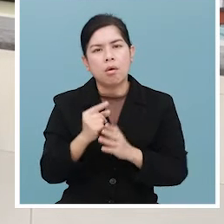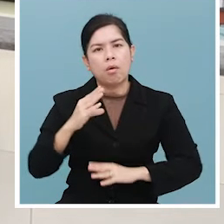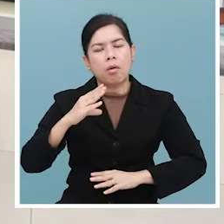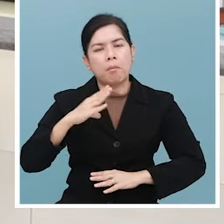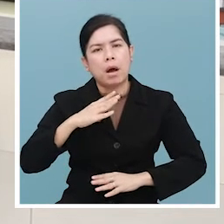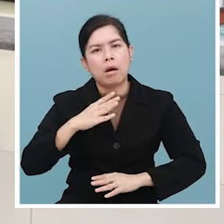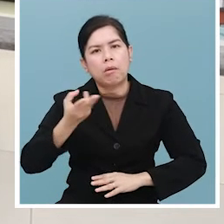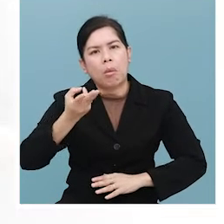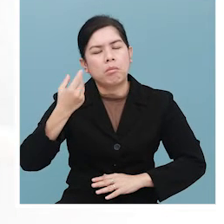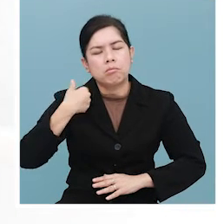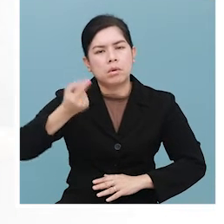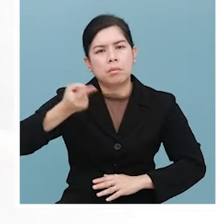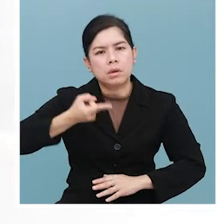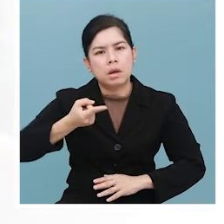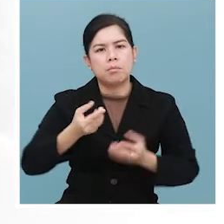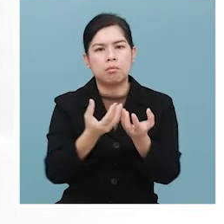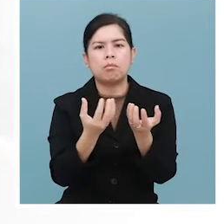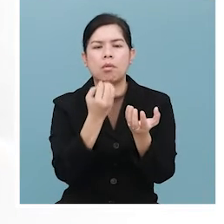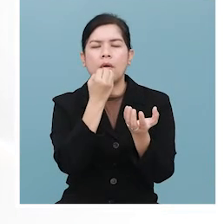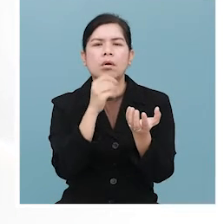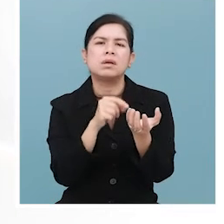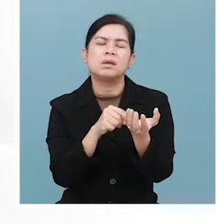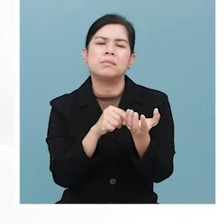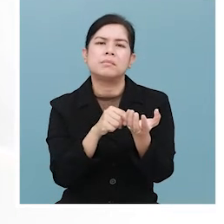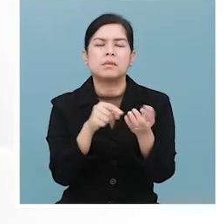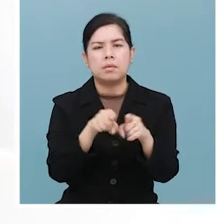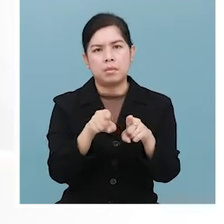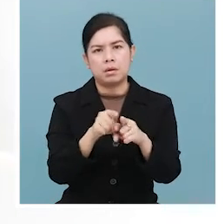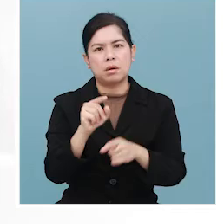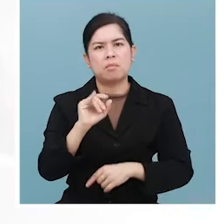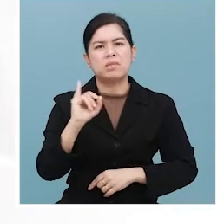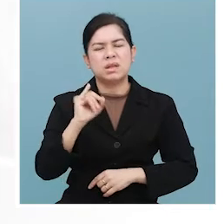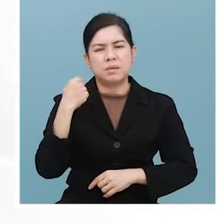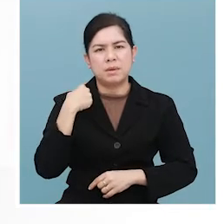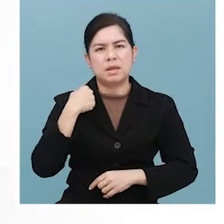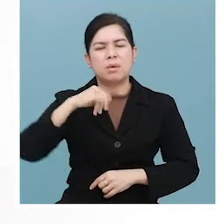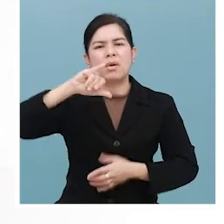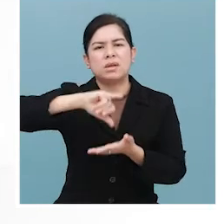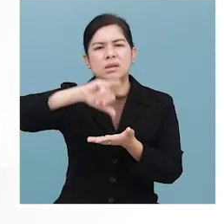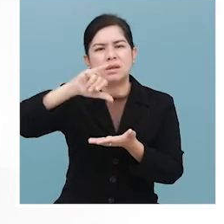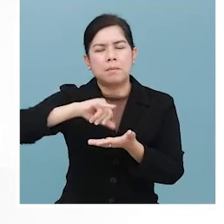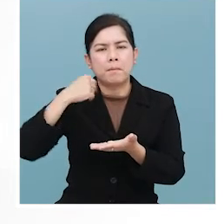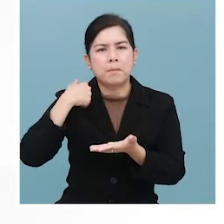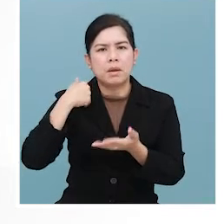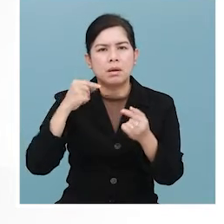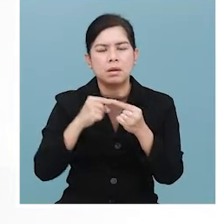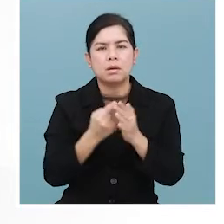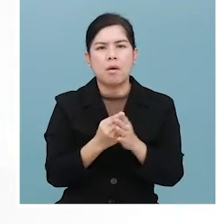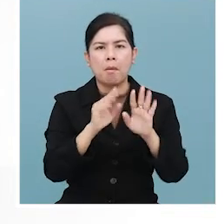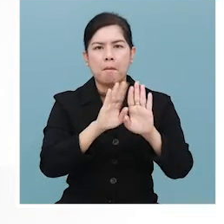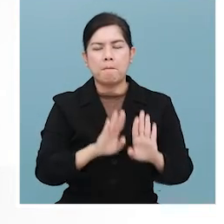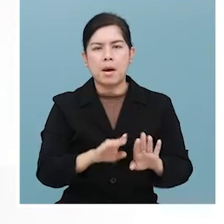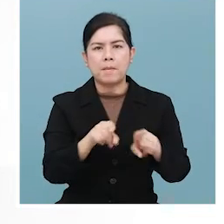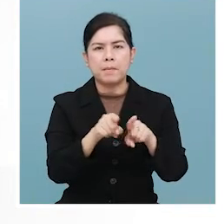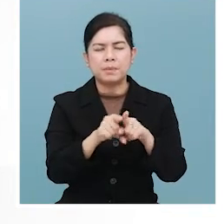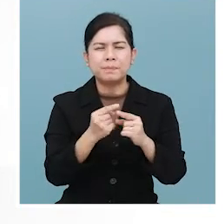ม่ดีพี่ทานอาหารแบบสมัยก่อนพี่ทานเค็มคือพี่ทานของรสจัดอะค่ะแต่ไม่ได้ท